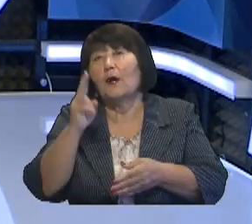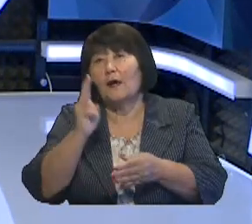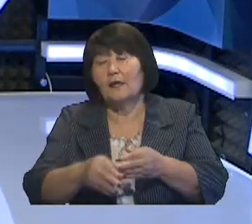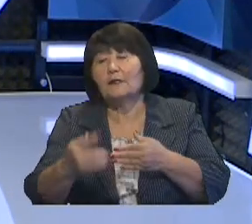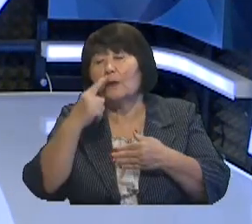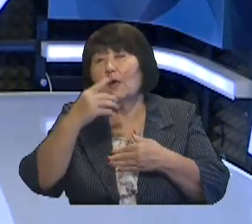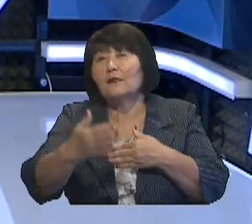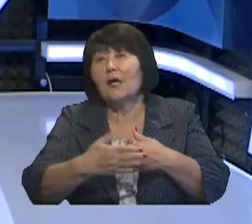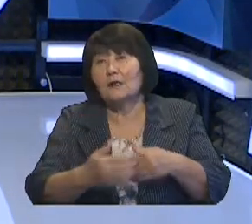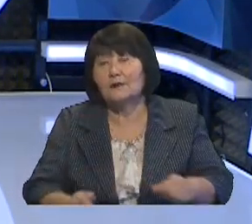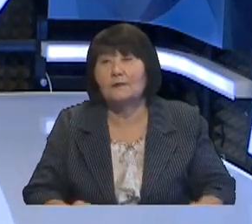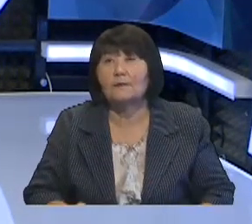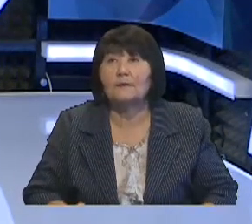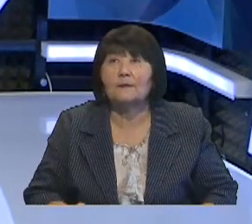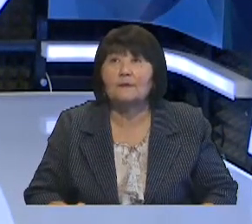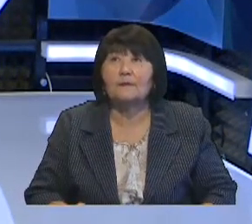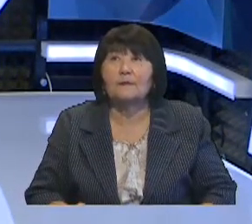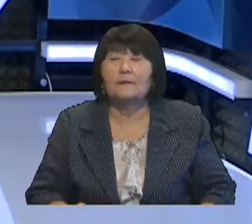аяқталуға жақын.